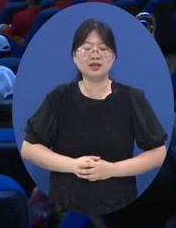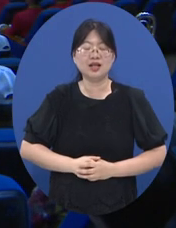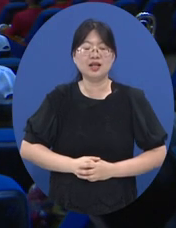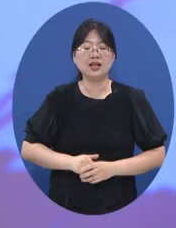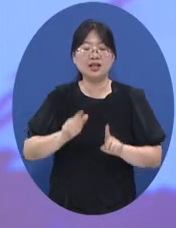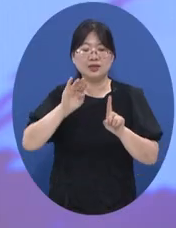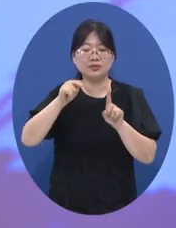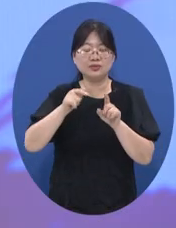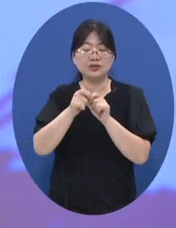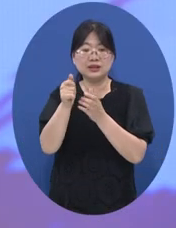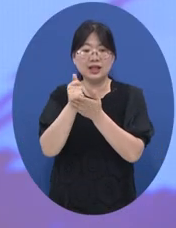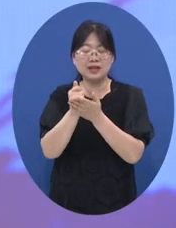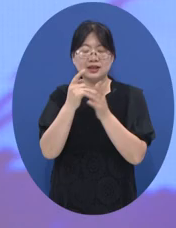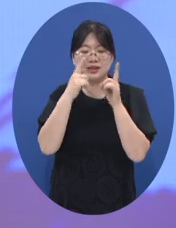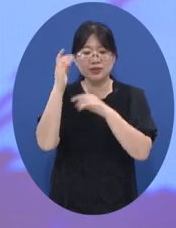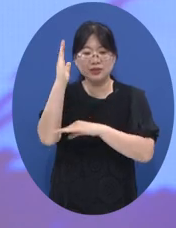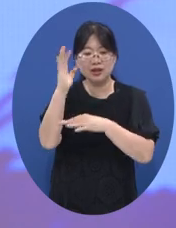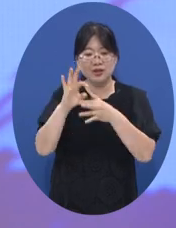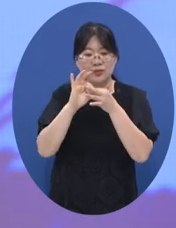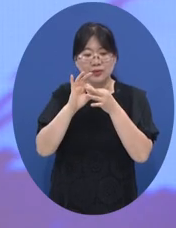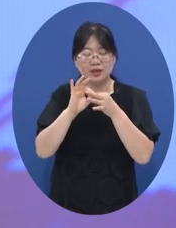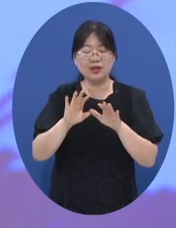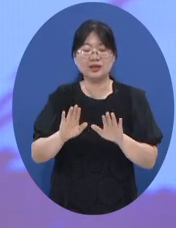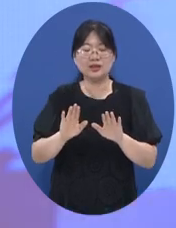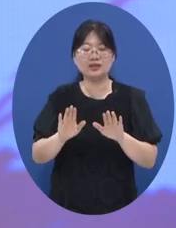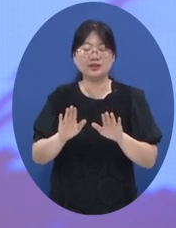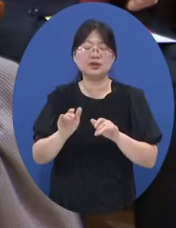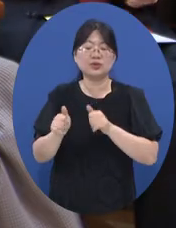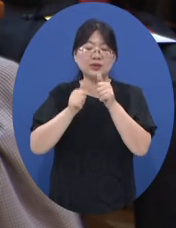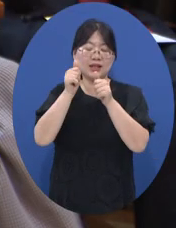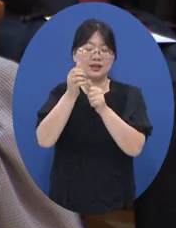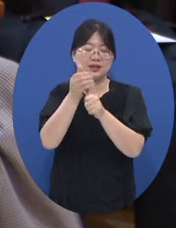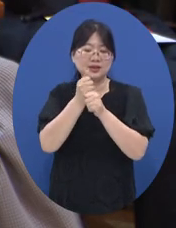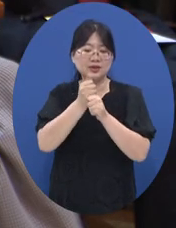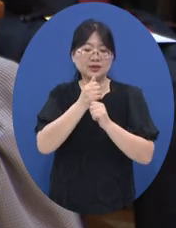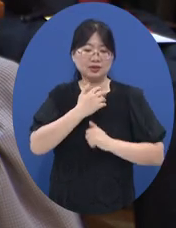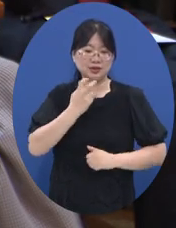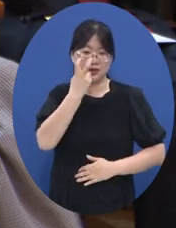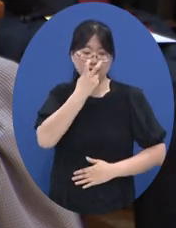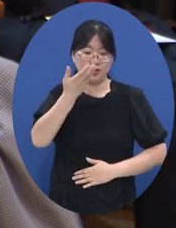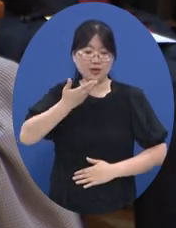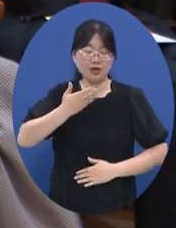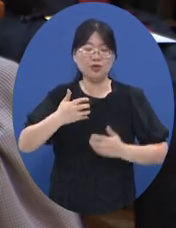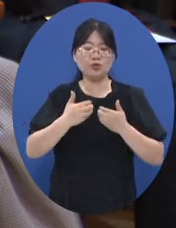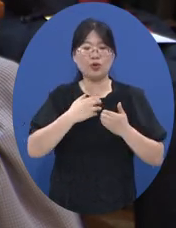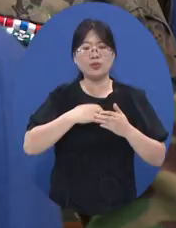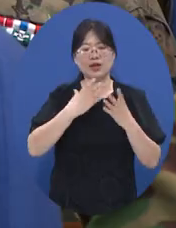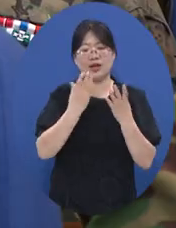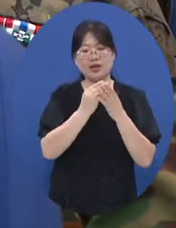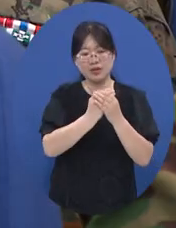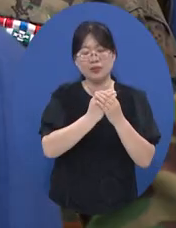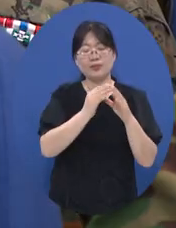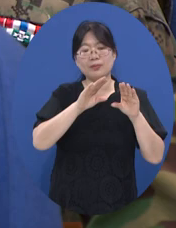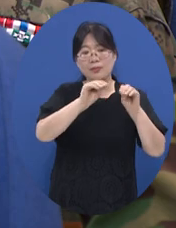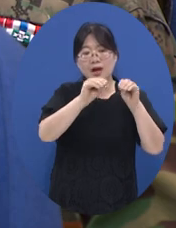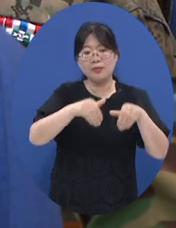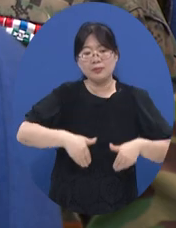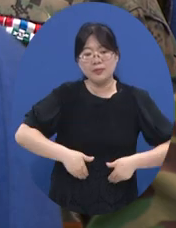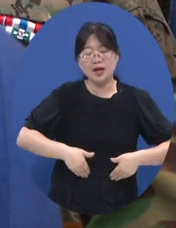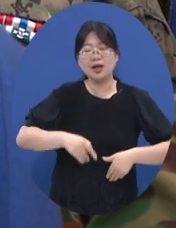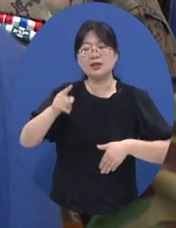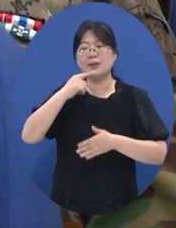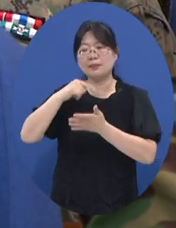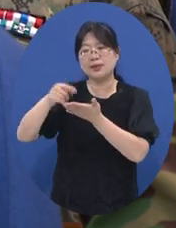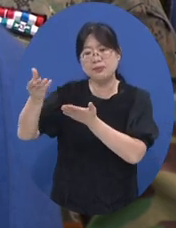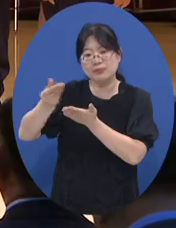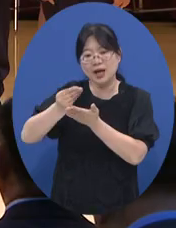경기도 행정일부지사는 기념사를 통해 선열들께서 지켜낸 이 땅에서 전쟁의 위협을 완전하게 거두어내는 것이야말로